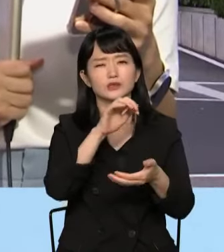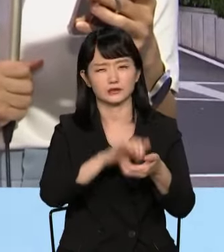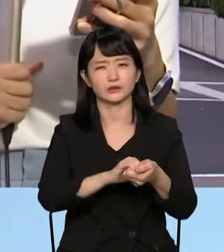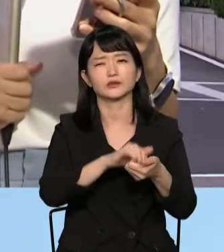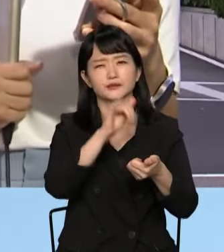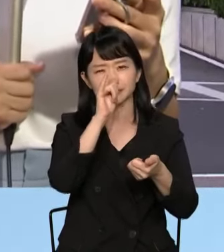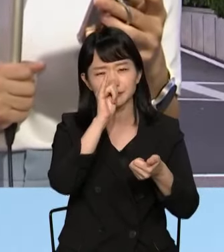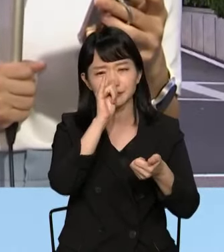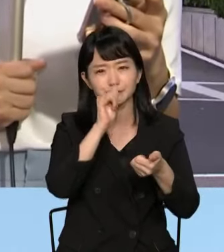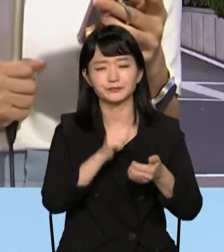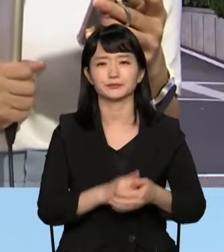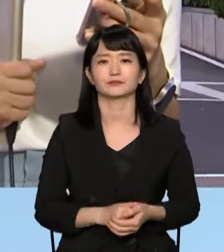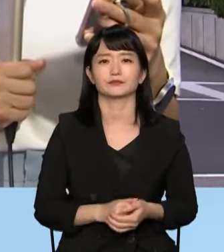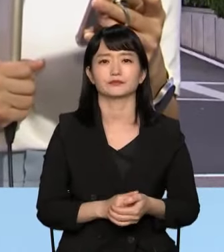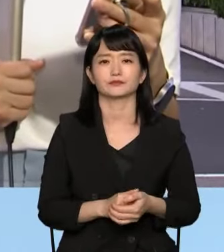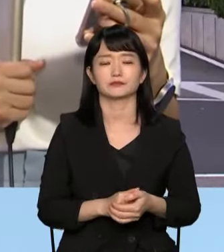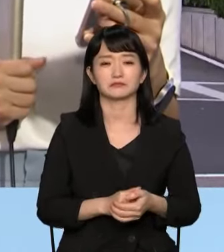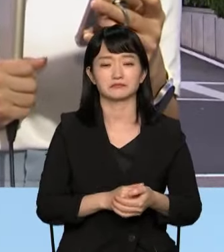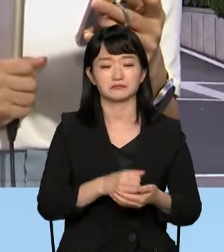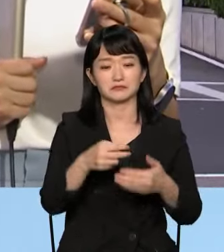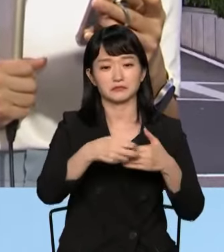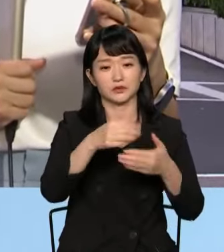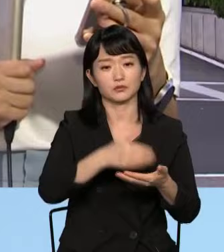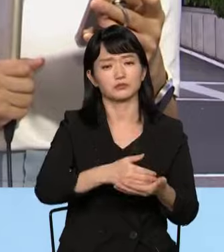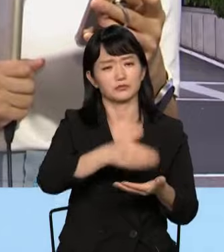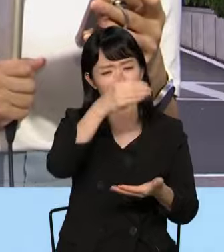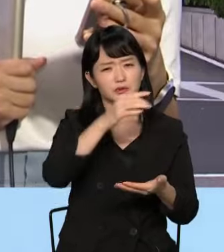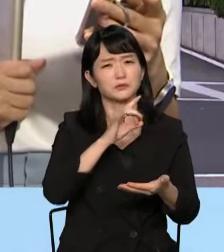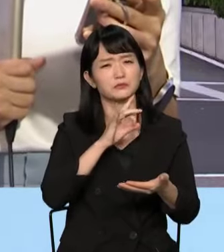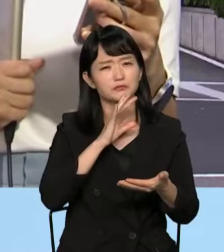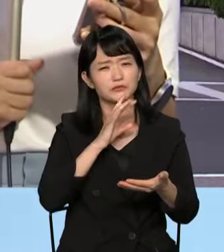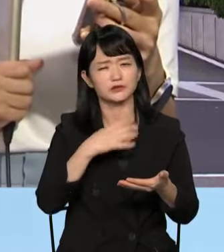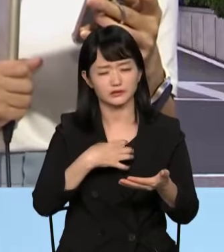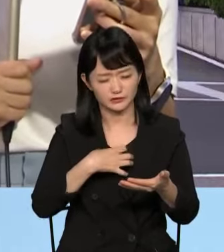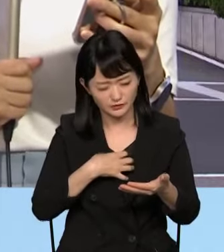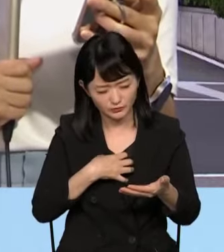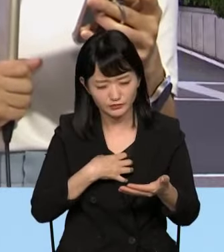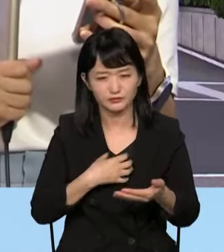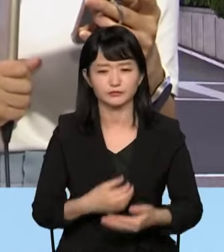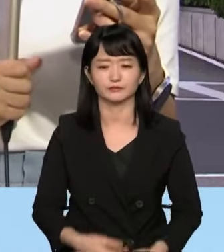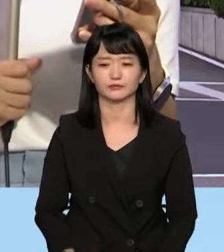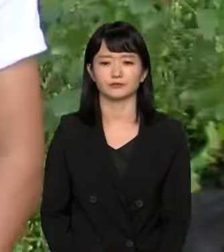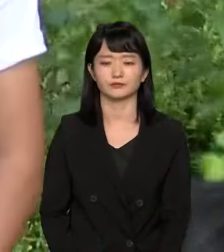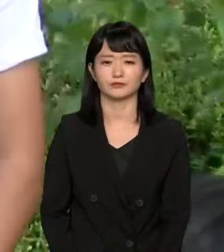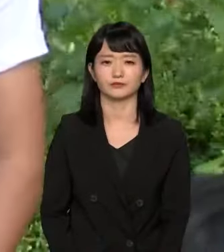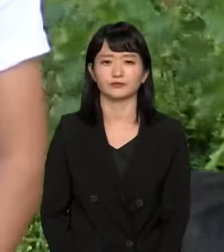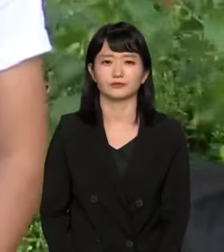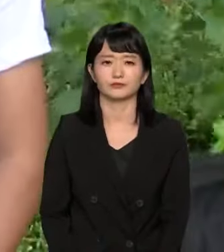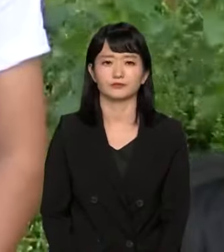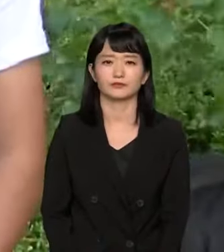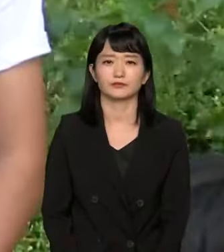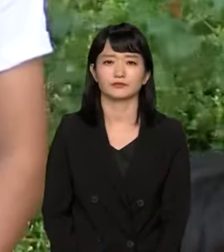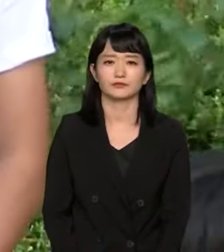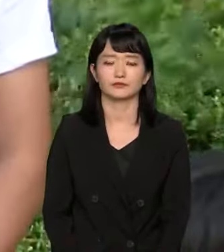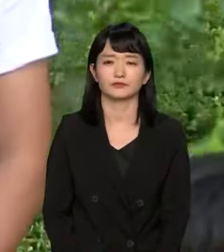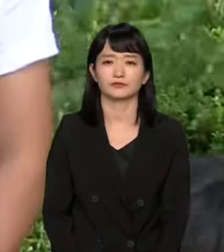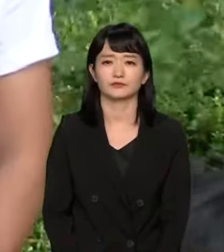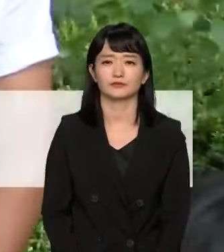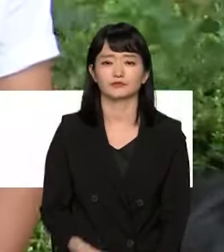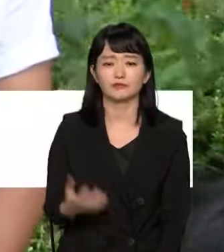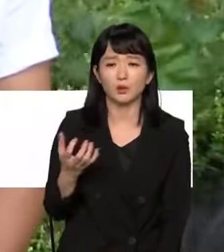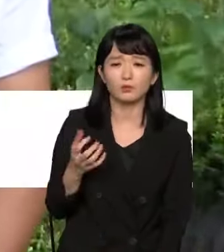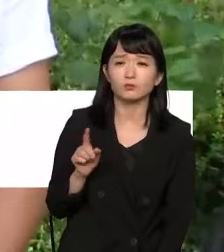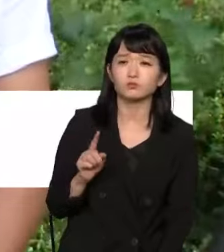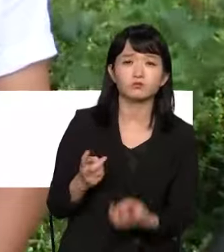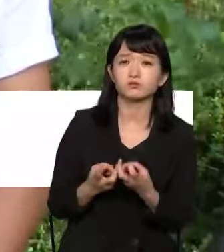상황이어서 사실상 문만 열어 놓는 수준 아니냐는 걱정이 나오고 있습니다 아픈데 어떻게